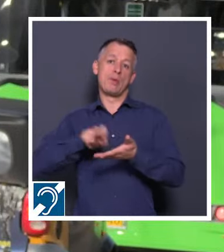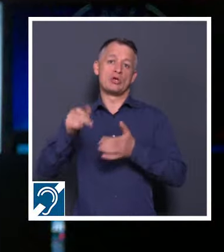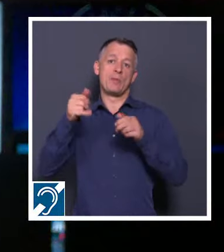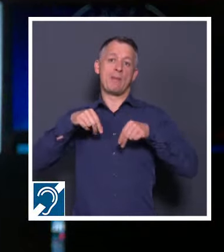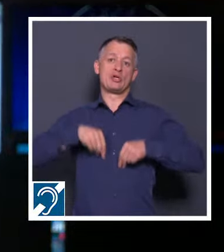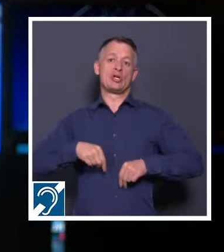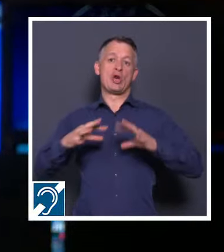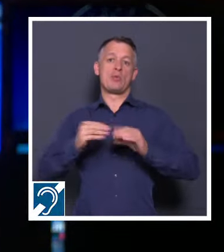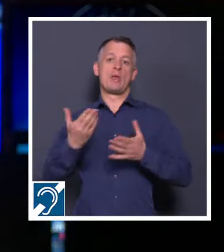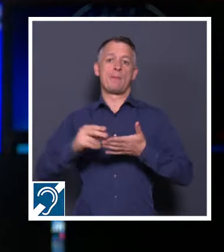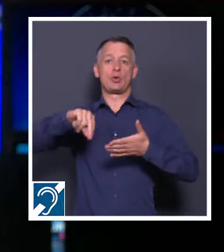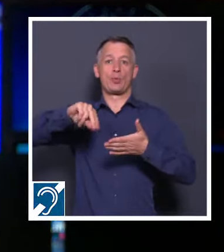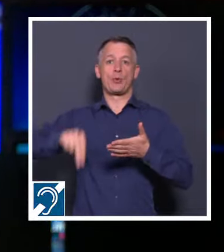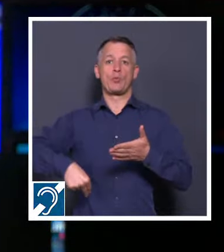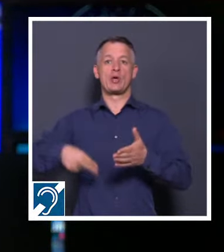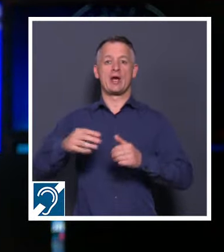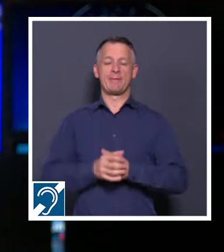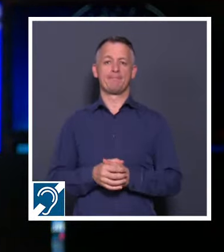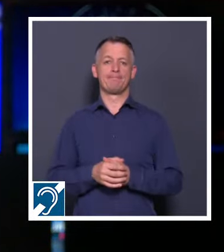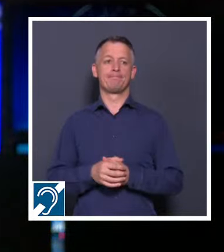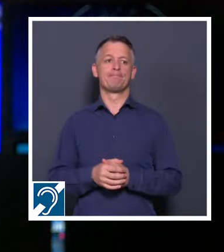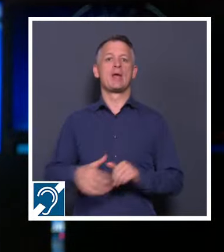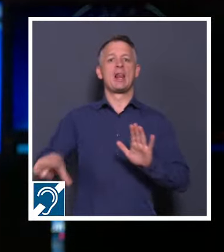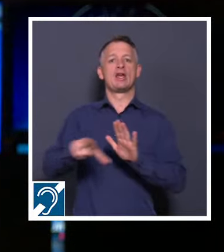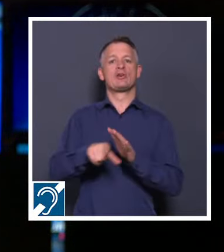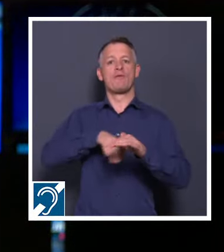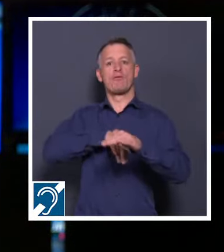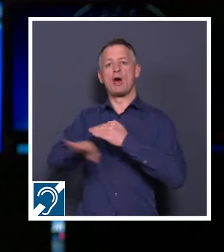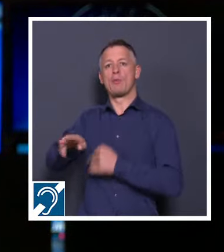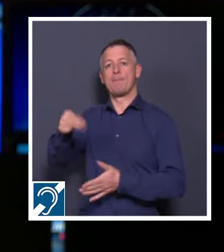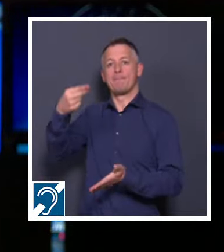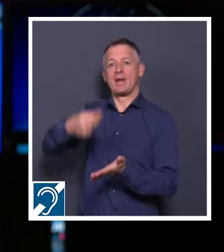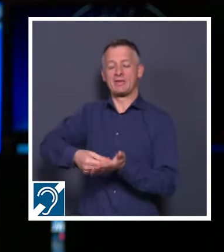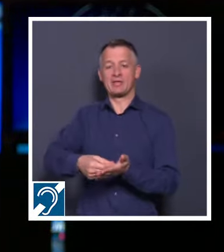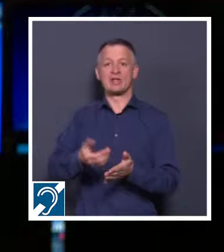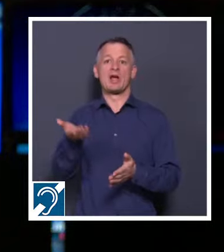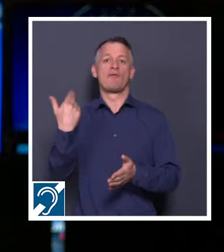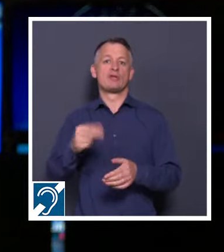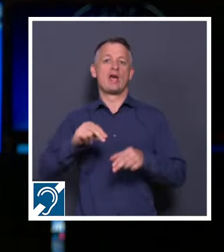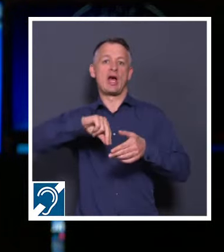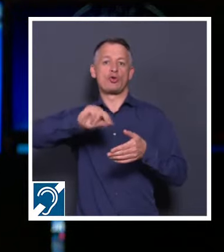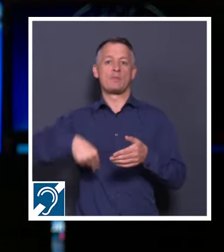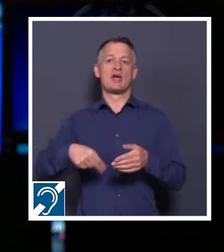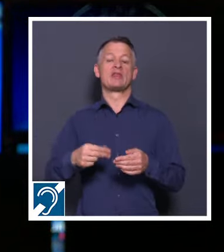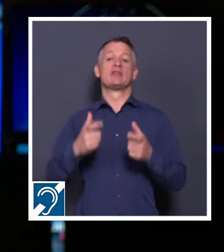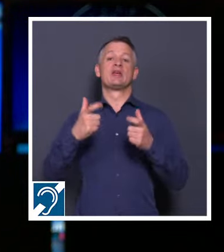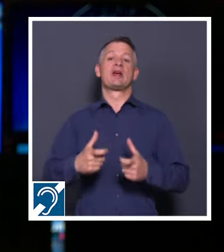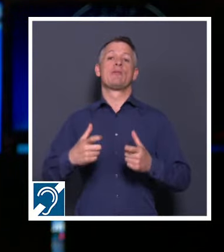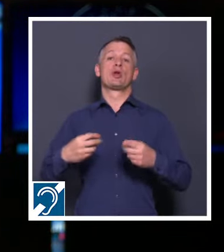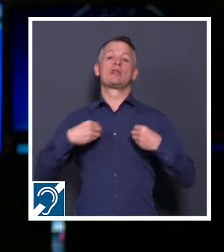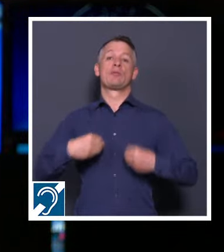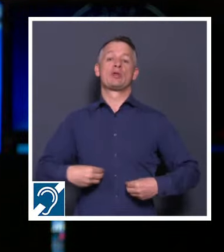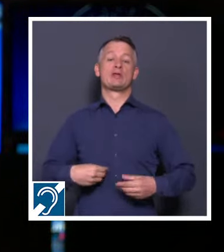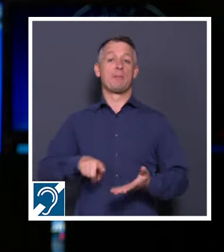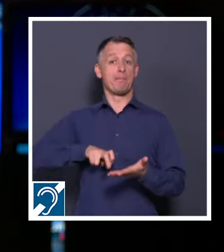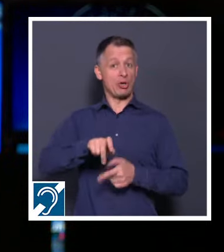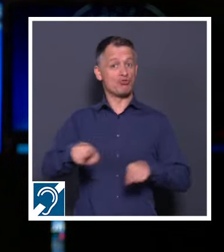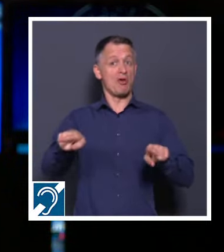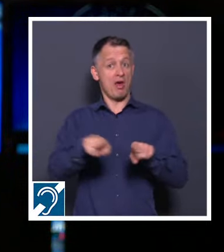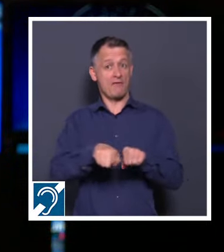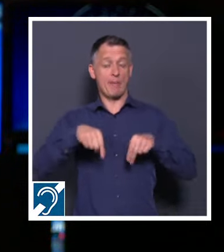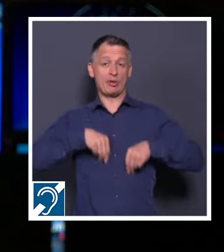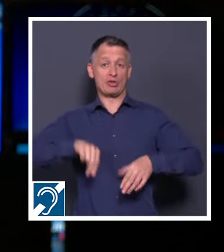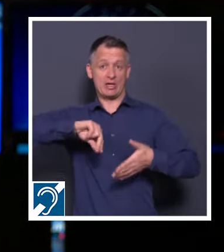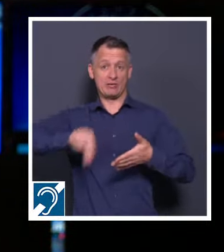promulgare. Legea Fugarul Plătește a fost adoptată de Camera Deputaților, merge și ea la promulgare, așa că cei care fug